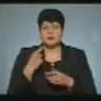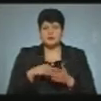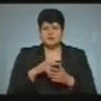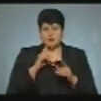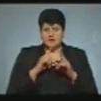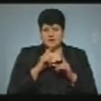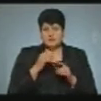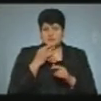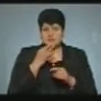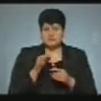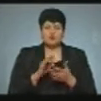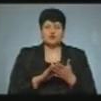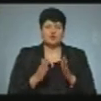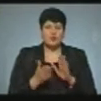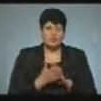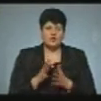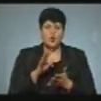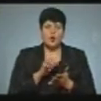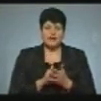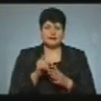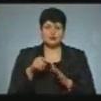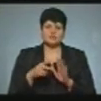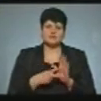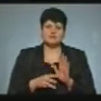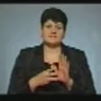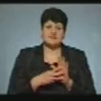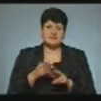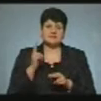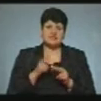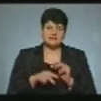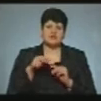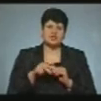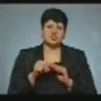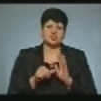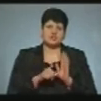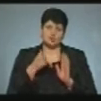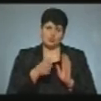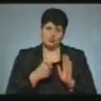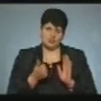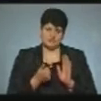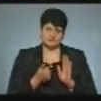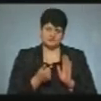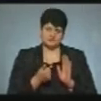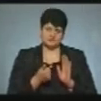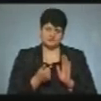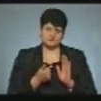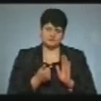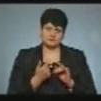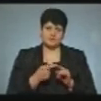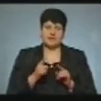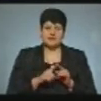Фляк повідомив, що договір оренди з аптекою номер 78 закінчився у 2016 році. Це приміщення